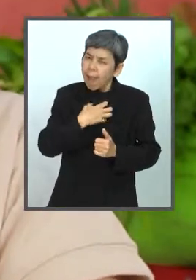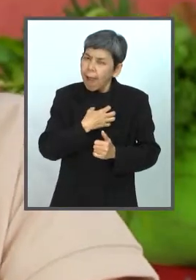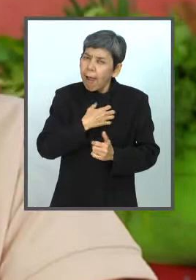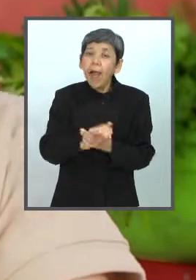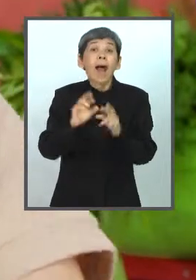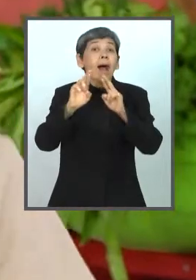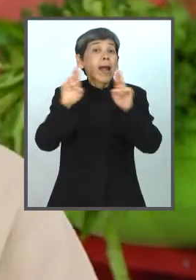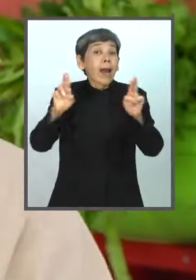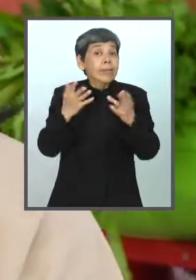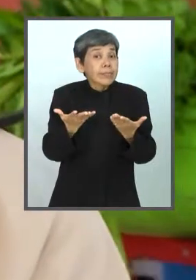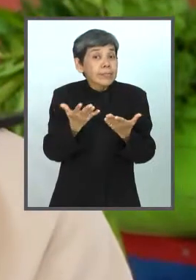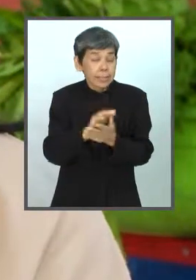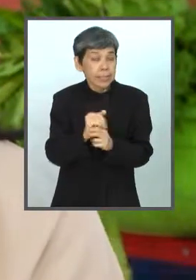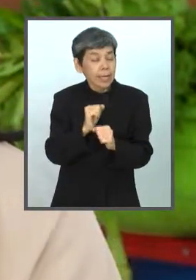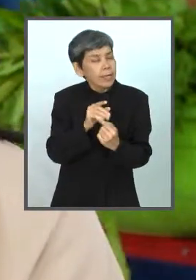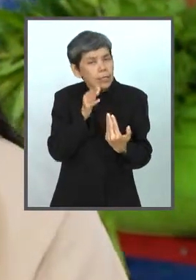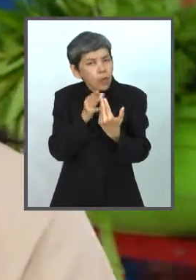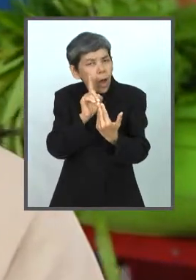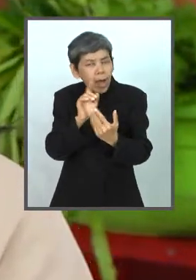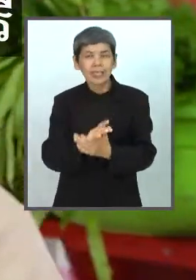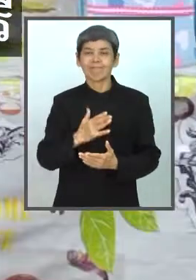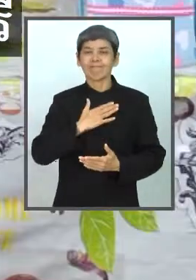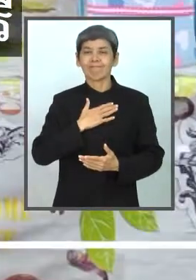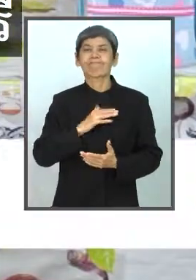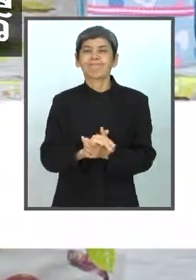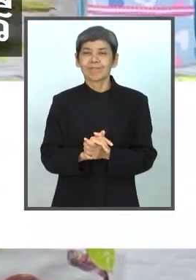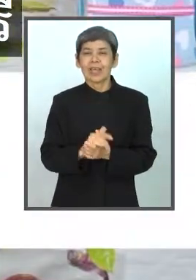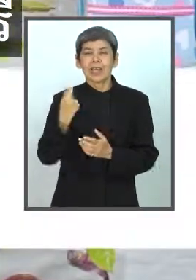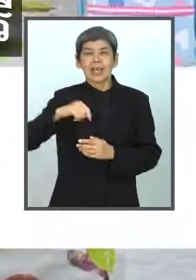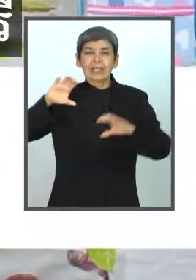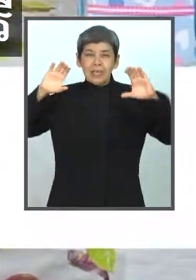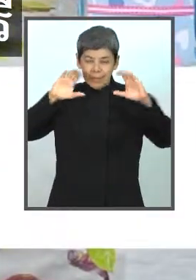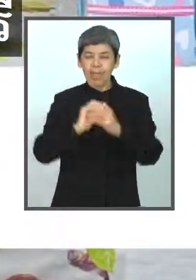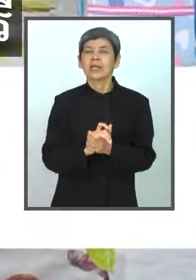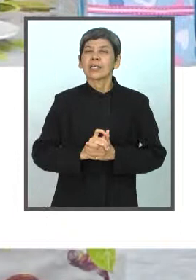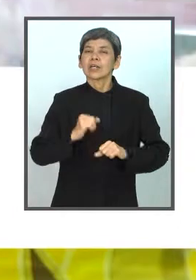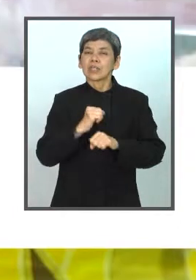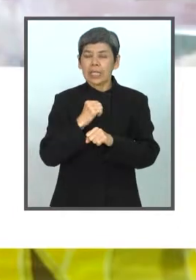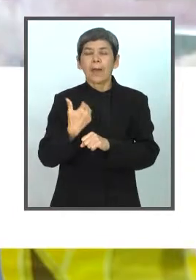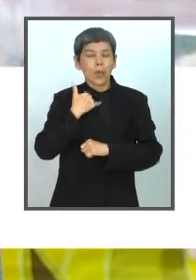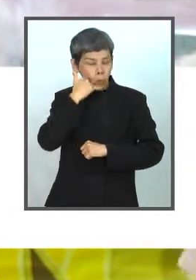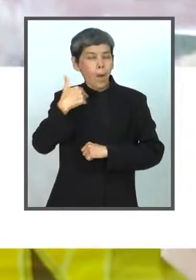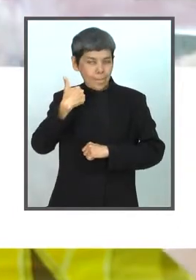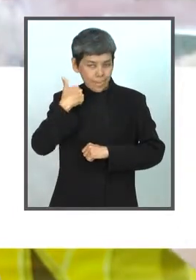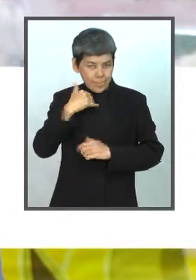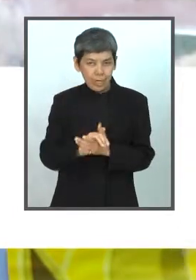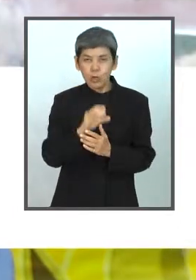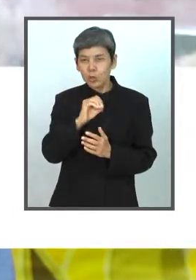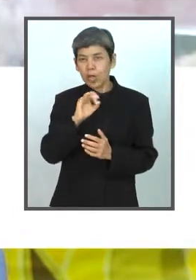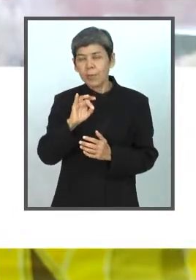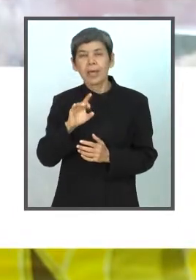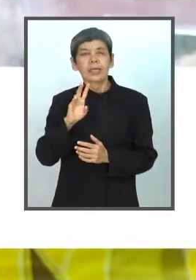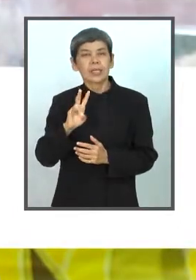านอาหารร้านพี่สรัญญาจะสามารถติดต่อยังไงได้บ้างคะ ที่สำนักงานอัยการสูงสุดอาญาธนบุรีเบอร์โทรก็มีสั่งนะคะ